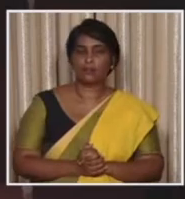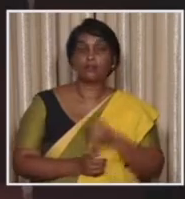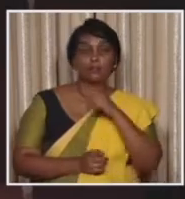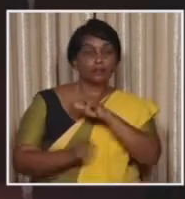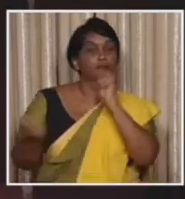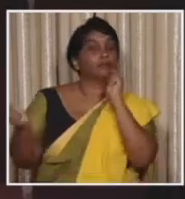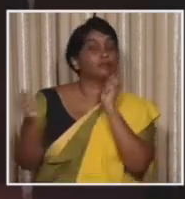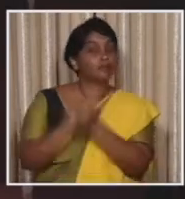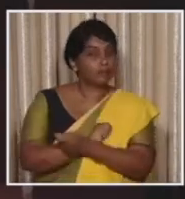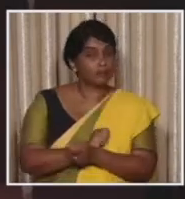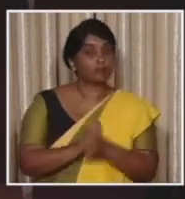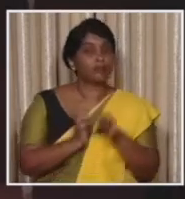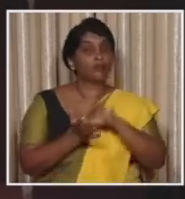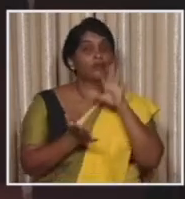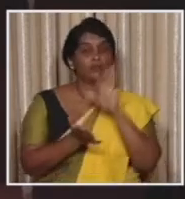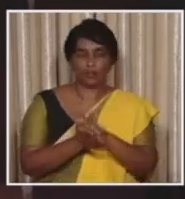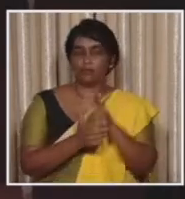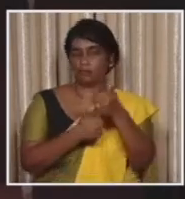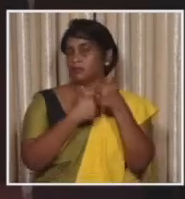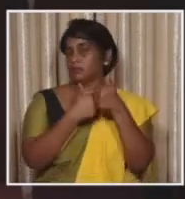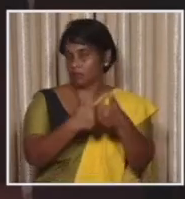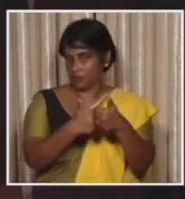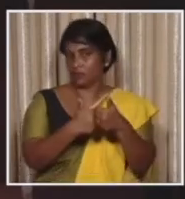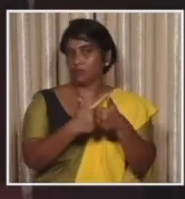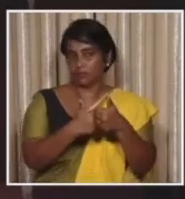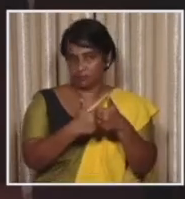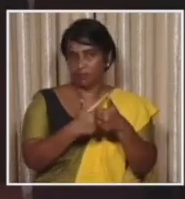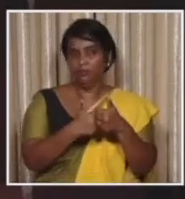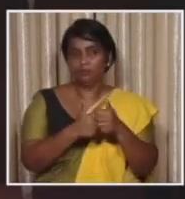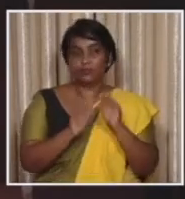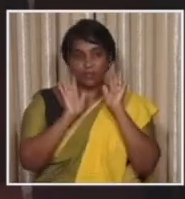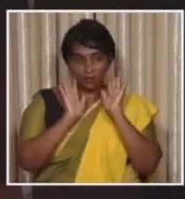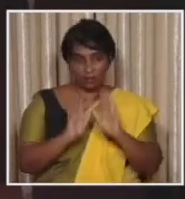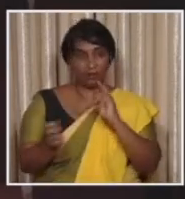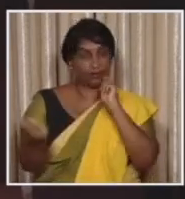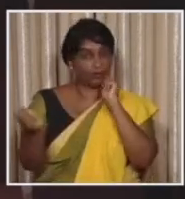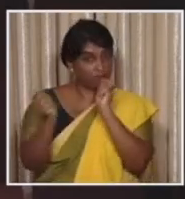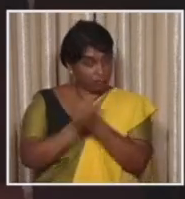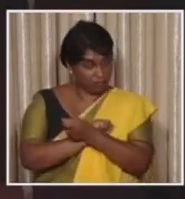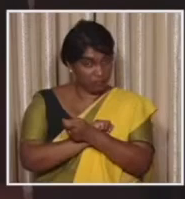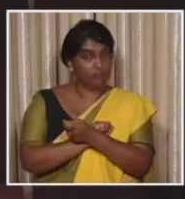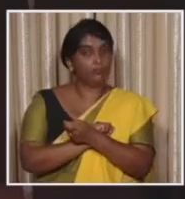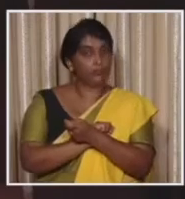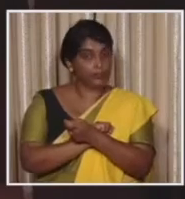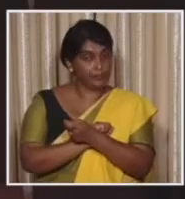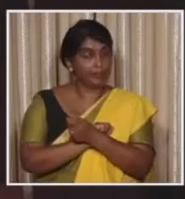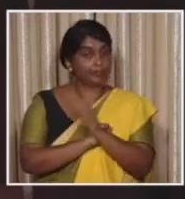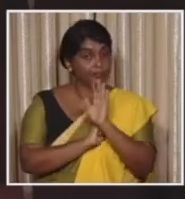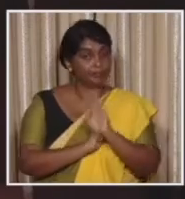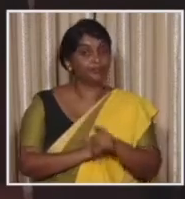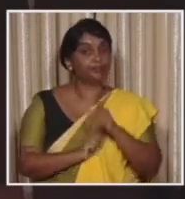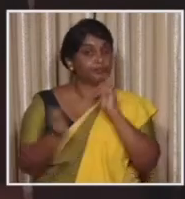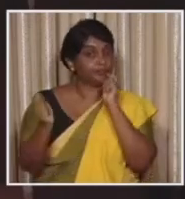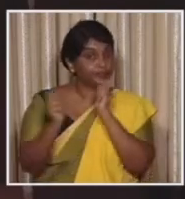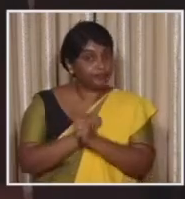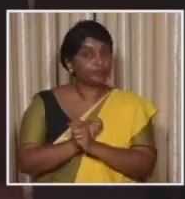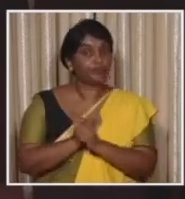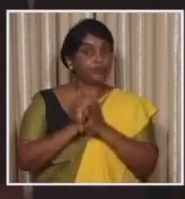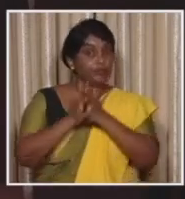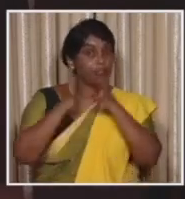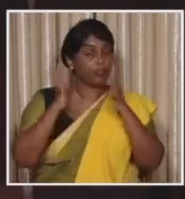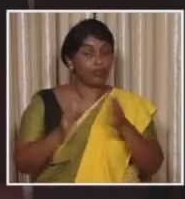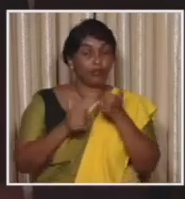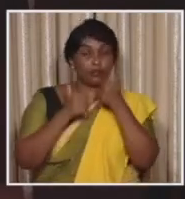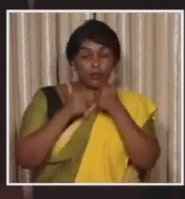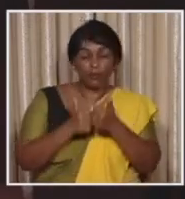වෙනස් කරන්න ගත්ත තීන්දුව ප්‍රශංසනීයයි හැබැයි වෙනස් කරනකොට ඒ වෙනස වඩාත්